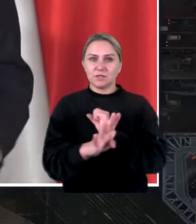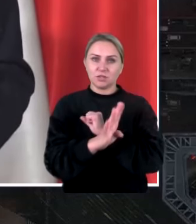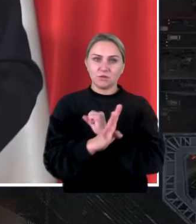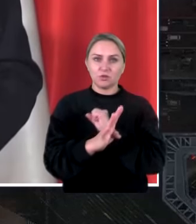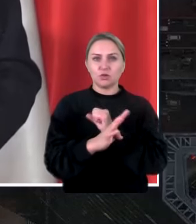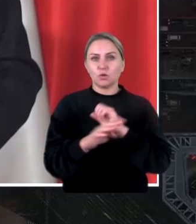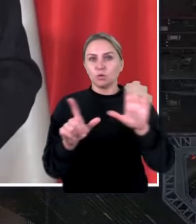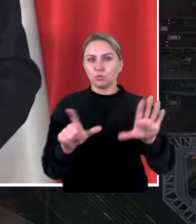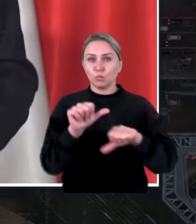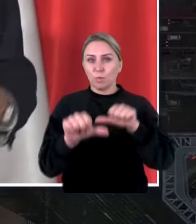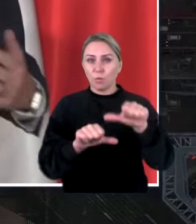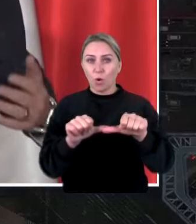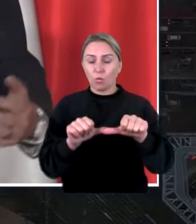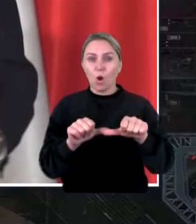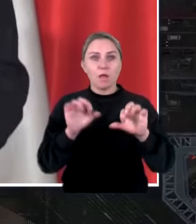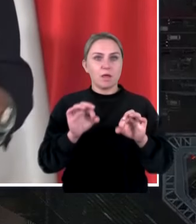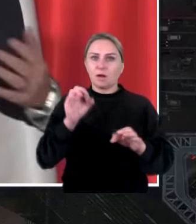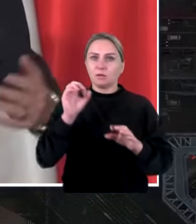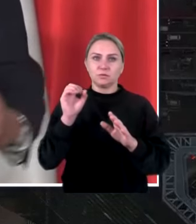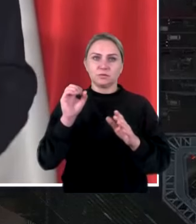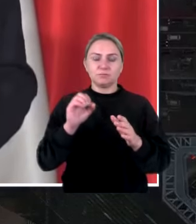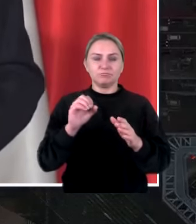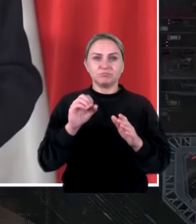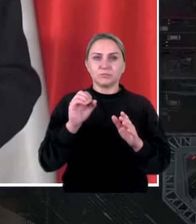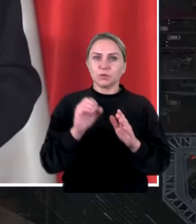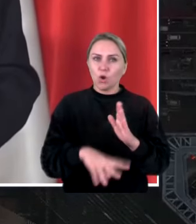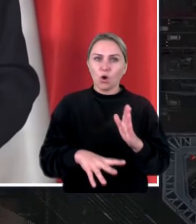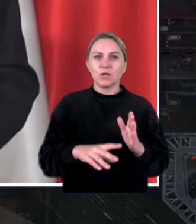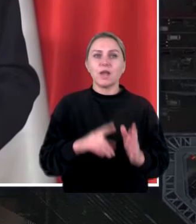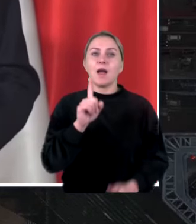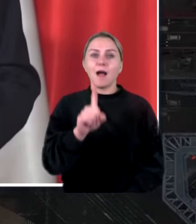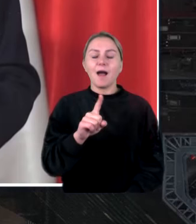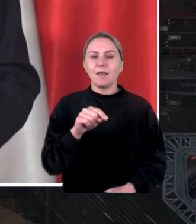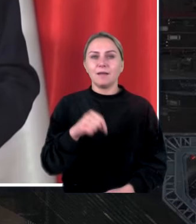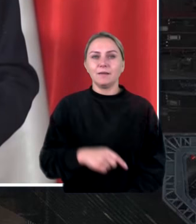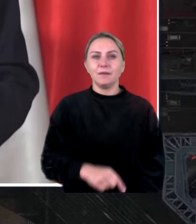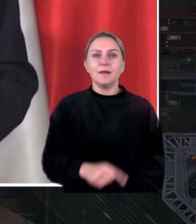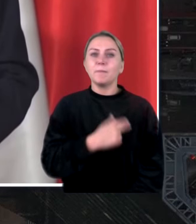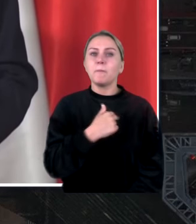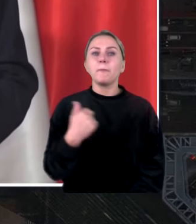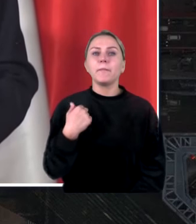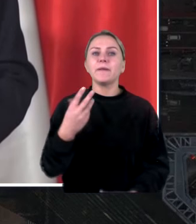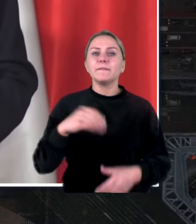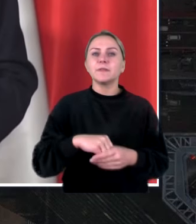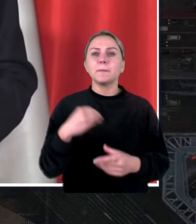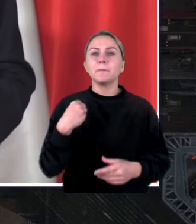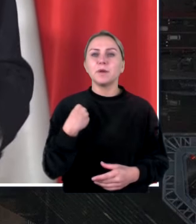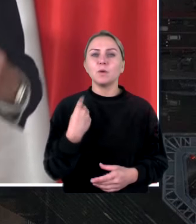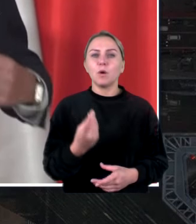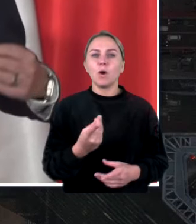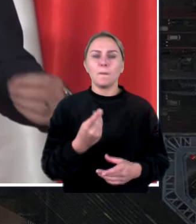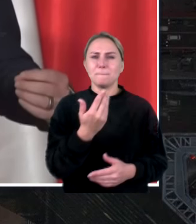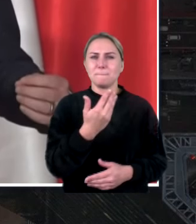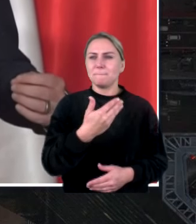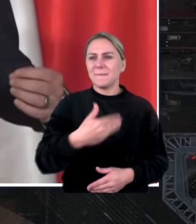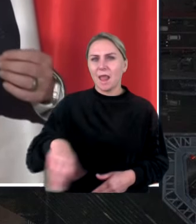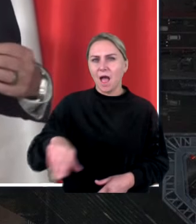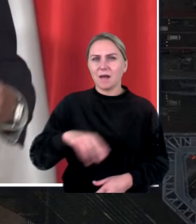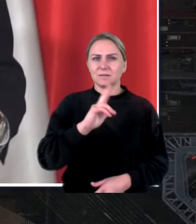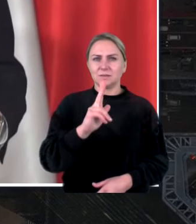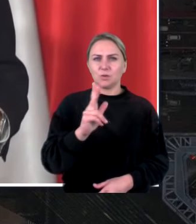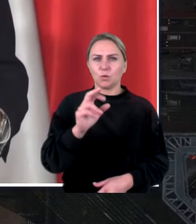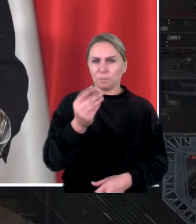roku i byłaby większa i większe byłyby szkody, gdybyśmy nie zainwestowali dziesiątek miliardów koron